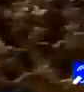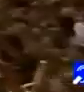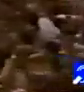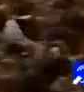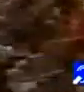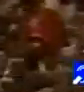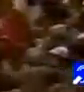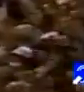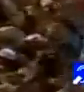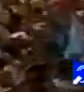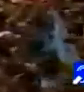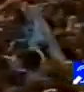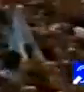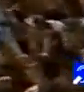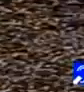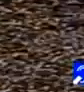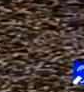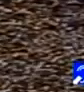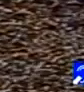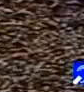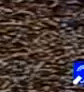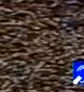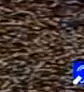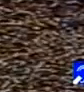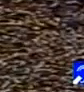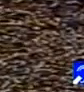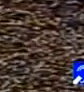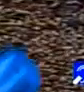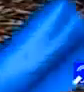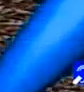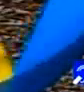A sosit timpul să facem dreptate.